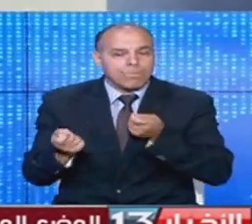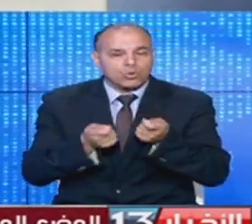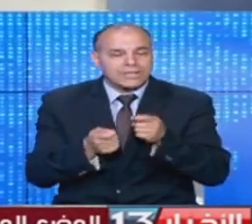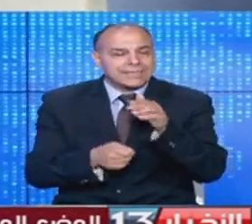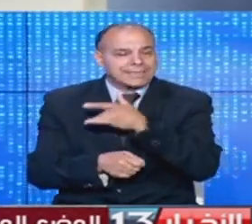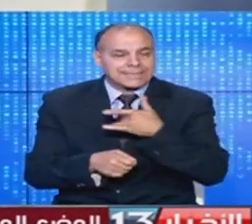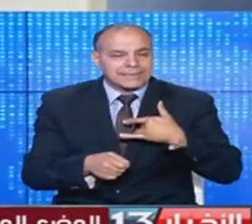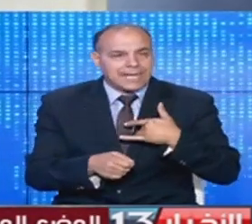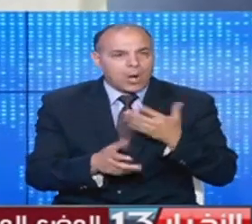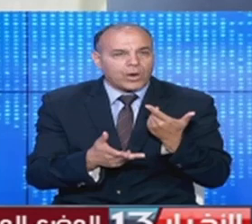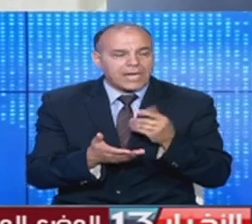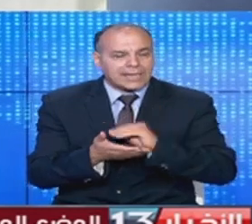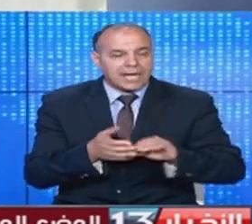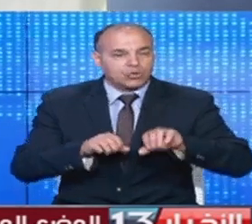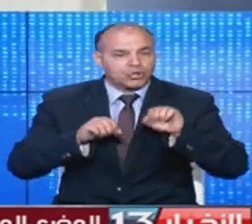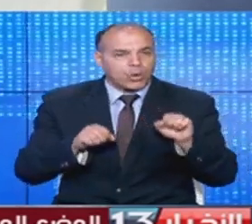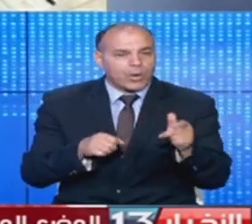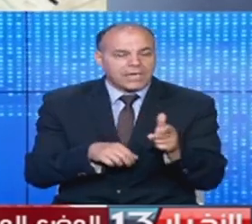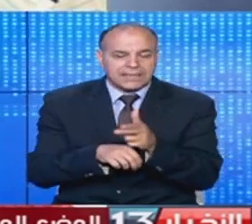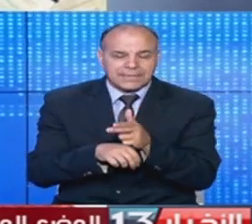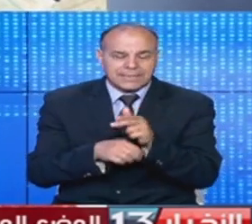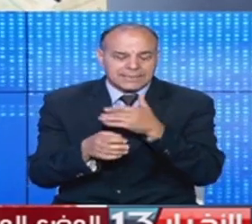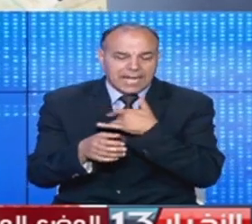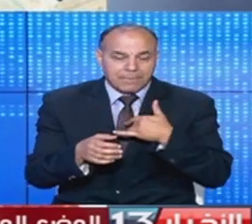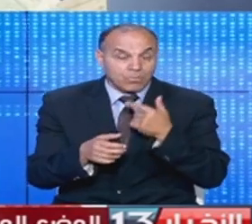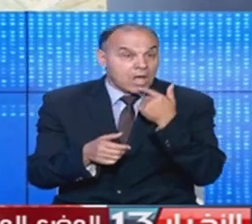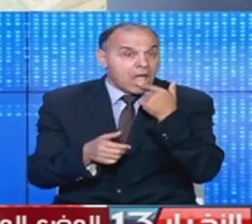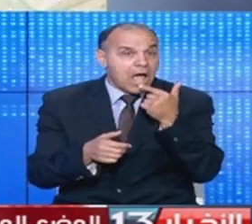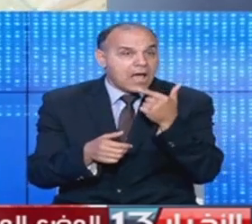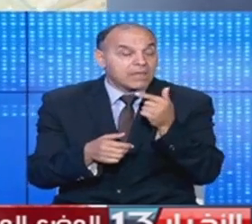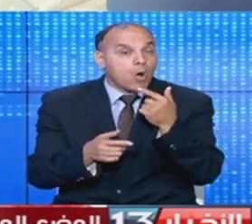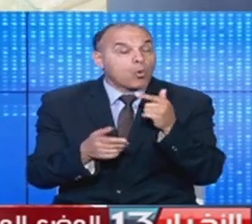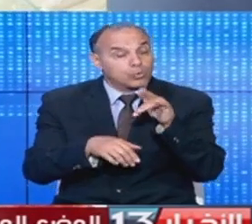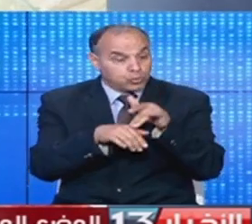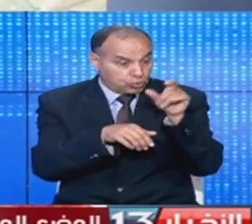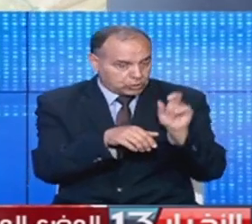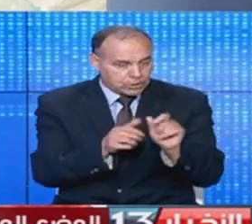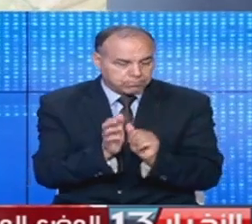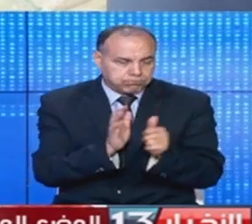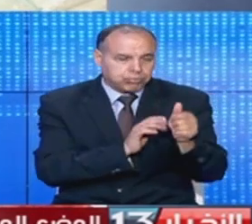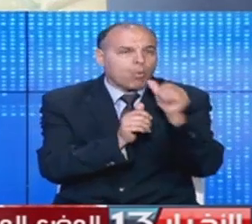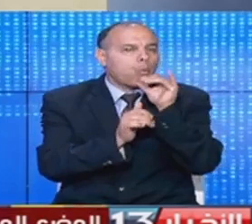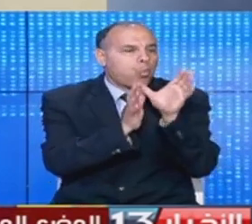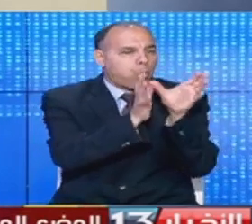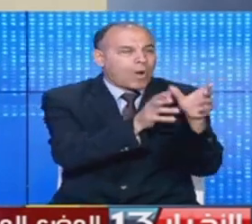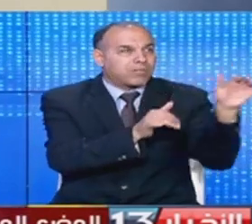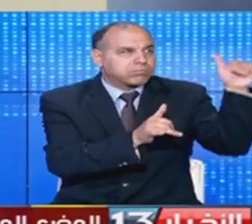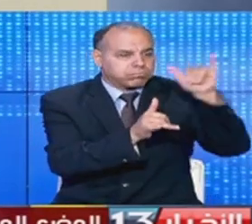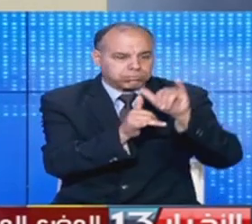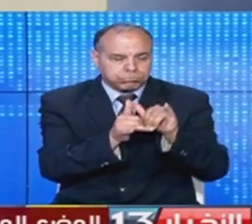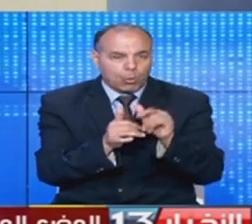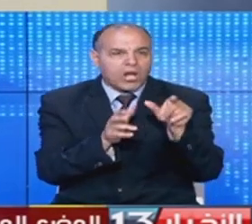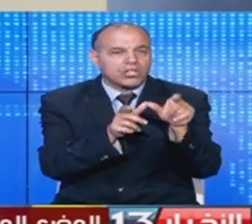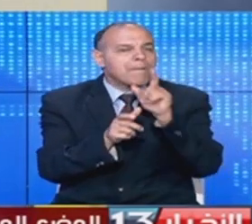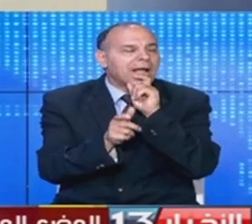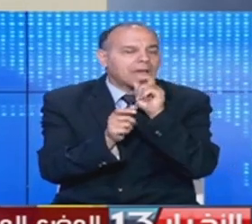مدير الصحة الوقائية بالإدارة الجهوية للصحة. وأوضح لحول أن المصاب تم عزله عن بقية المسافرين في رحلة إجلاء